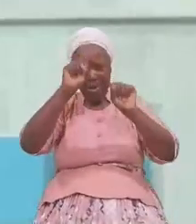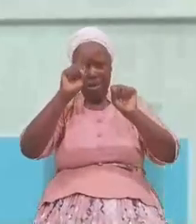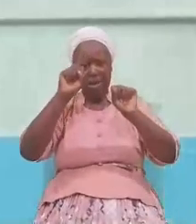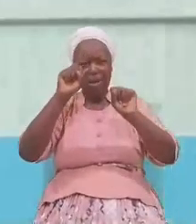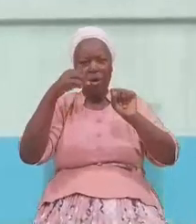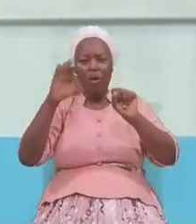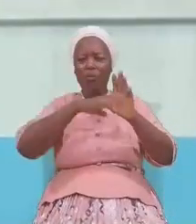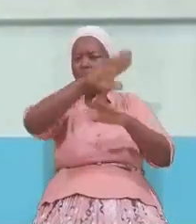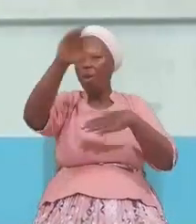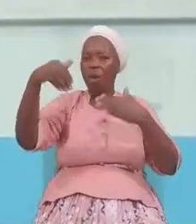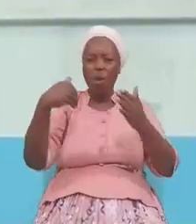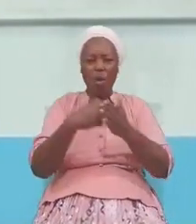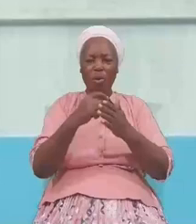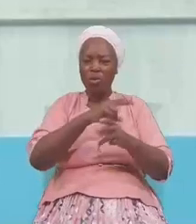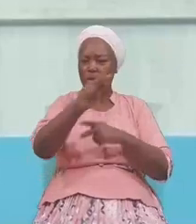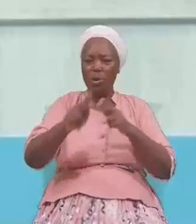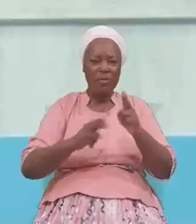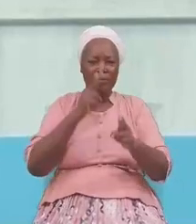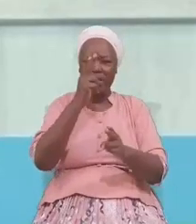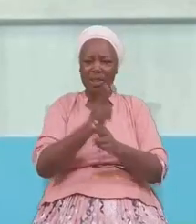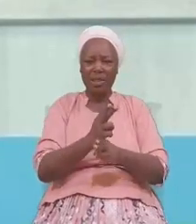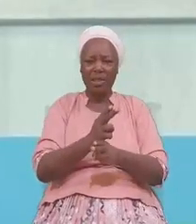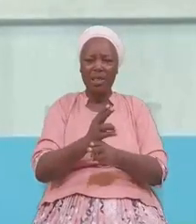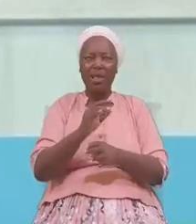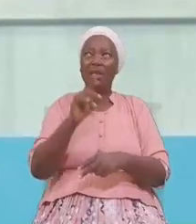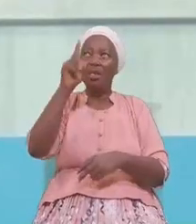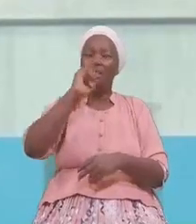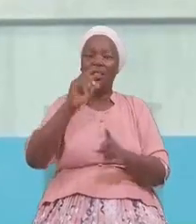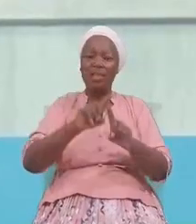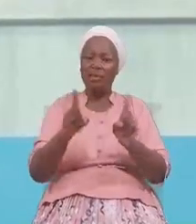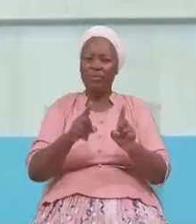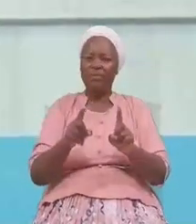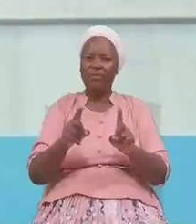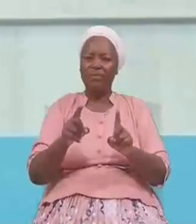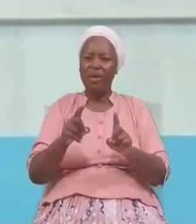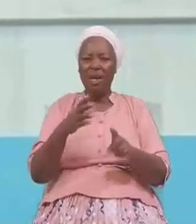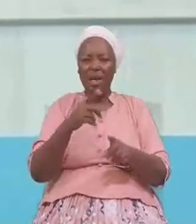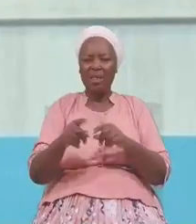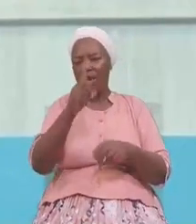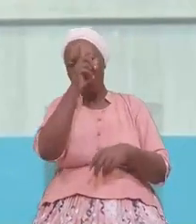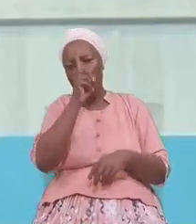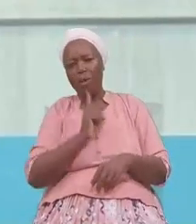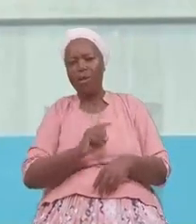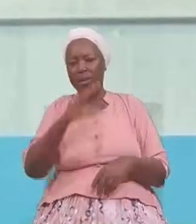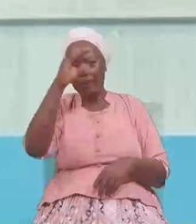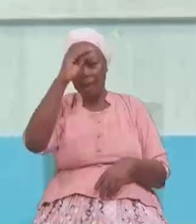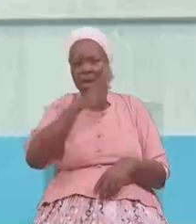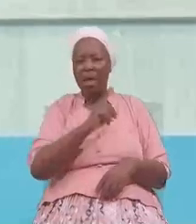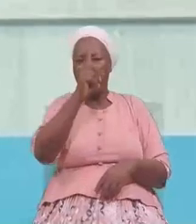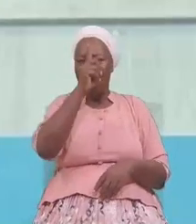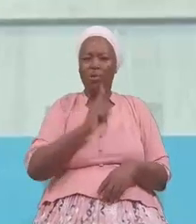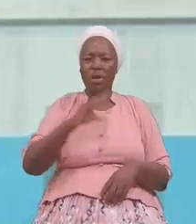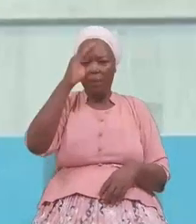Jésus, le président de tout l'univers. Il est différent. Il est un homme solitaire. Un homme solitaire.